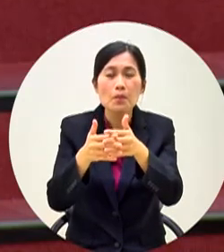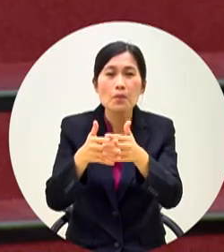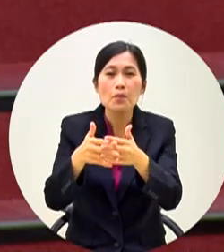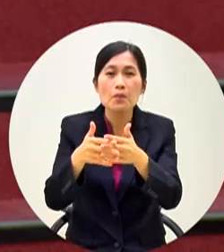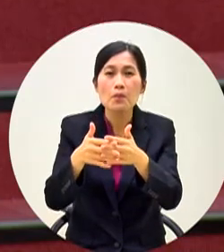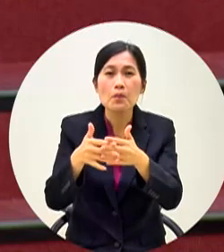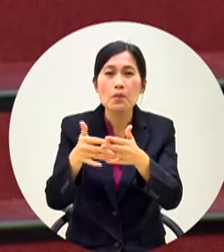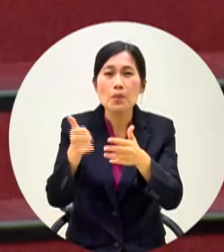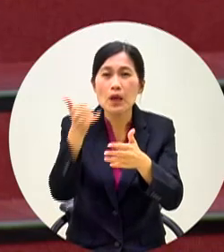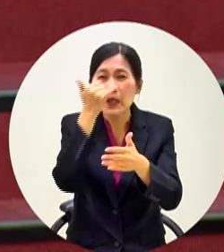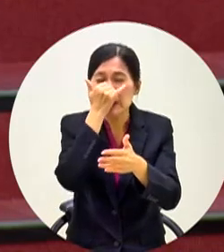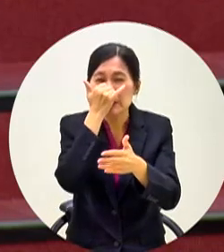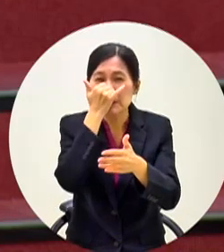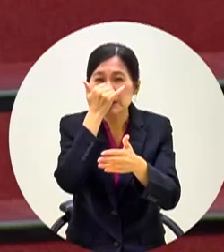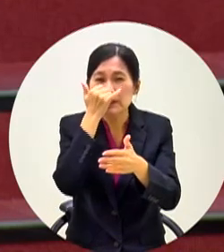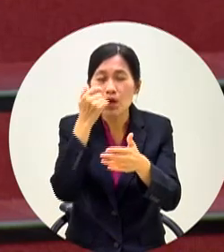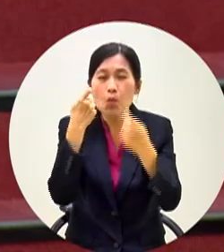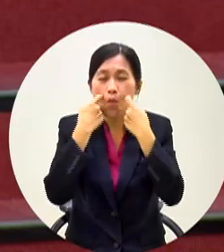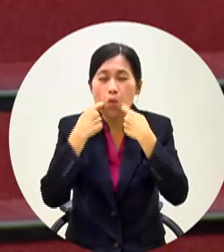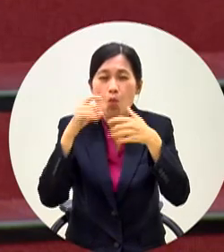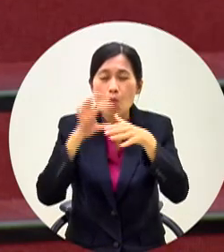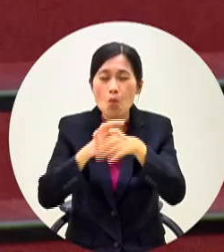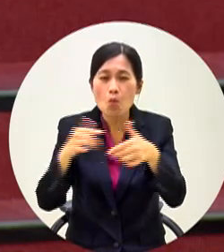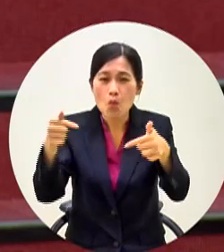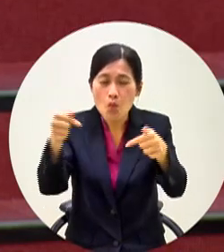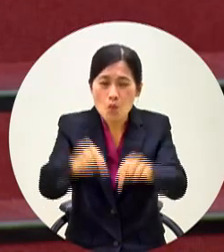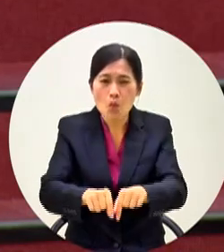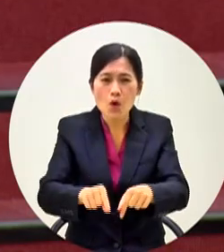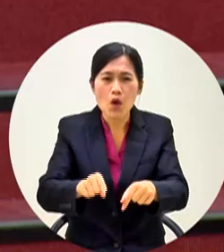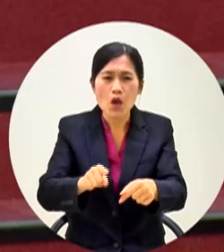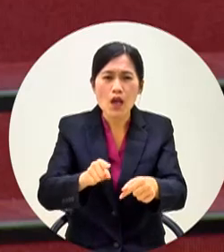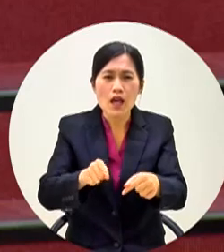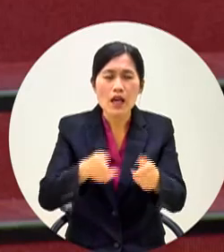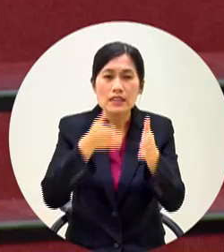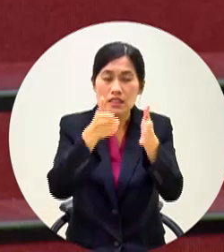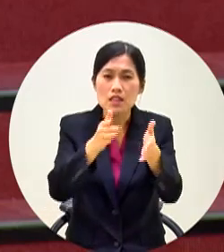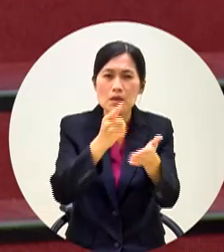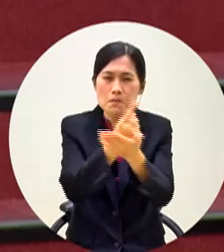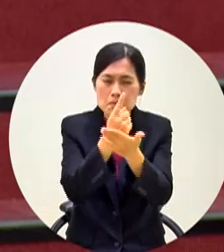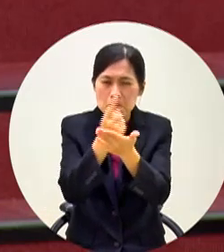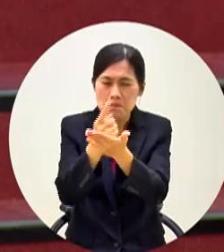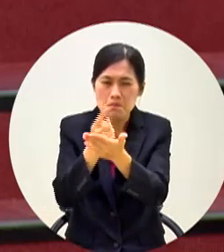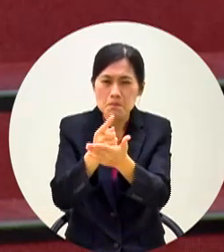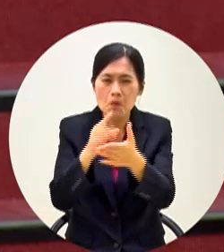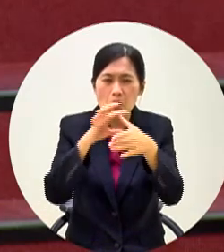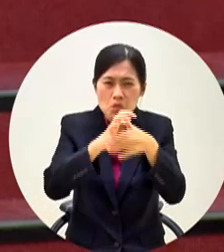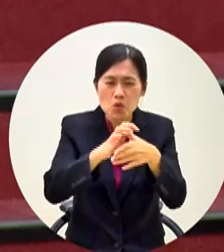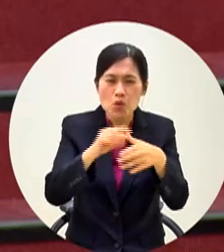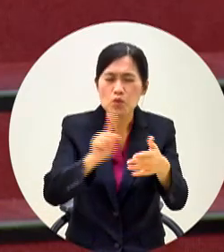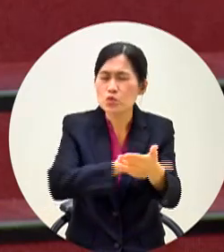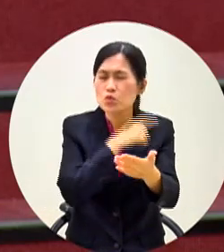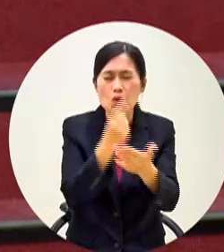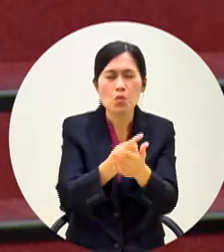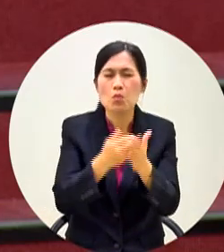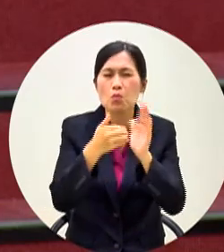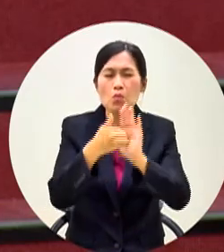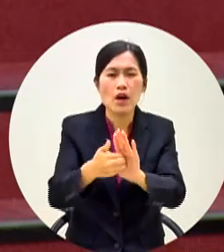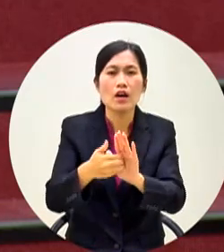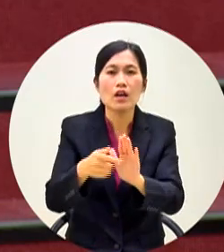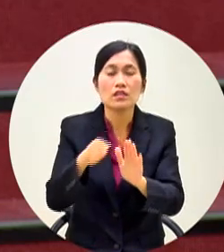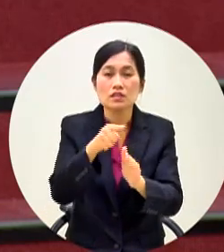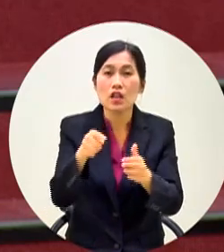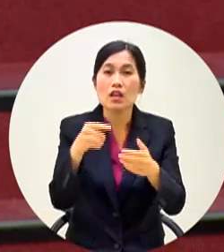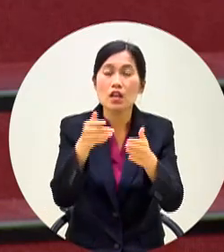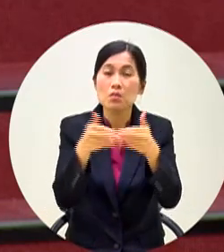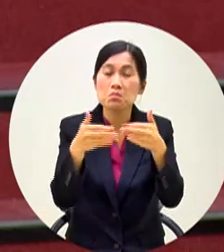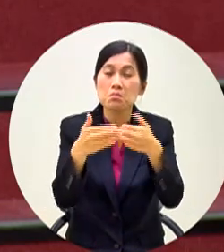有的肉品都不要有莱克多巴胺这件事，站在市长的角度，你觉得你要不要捍卫市民吃的权益？请